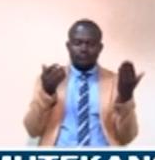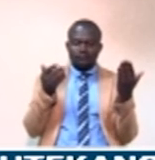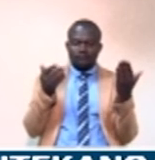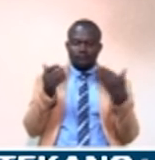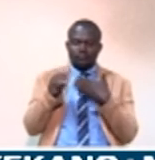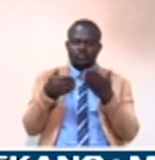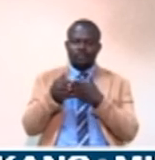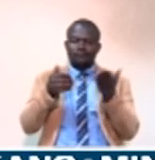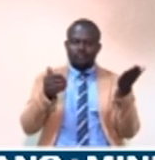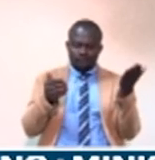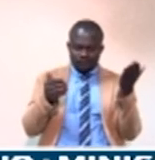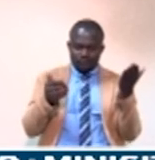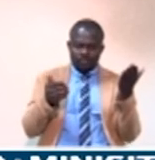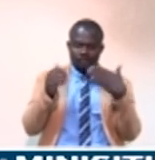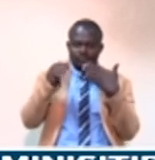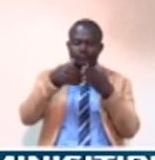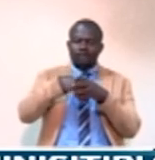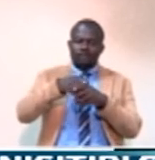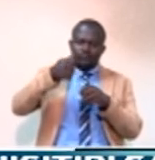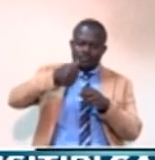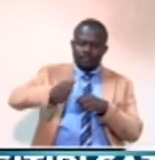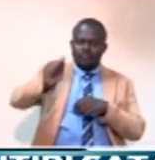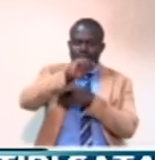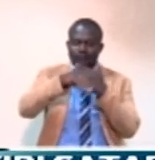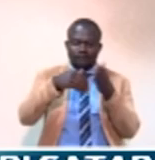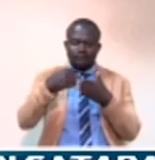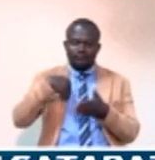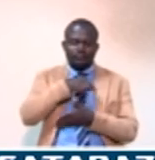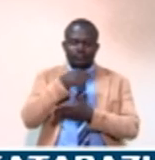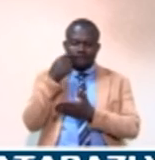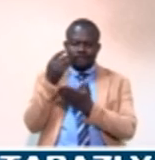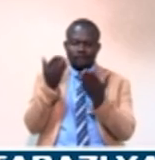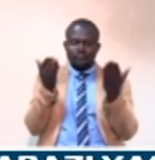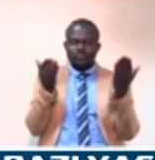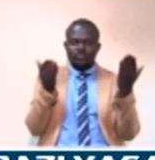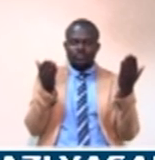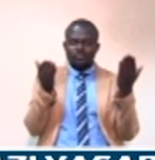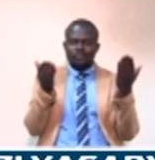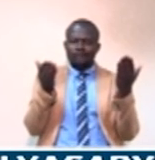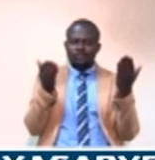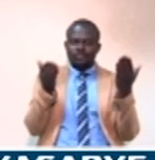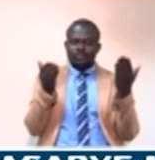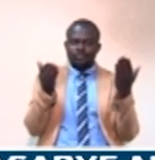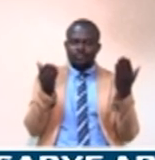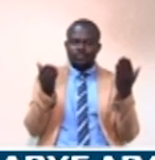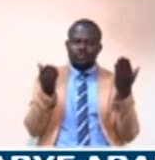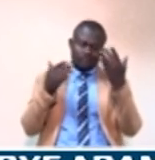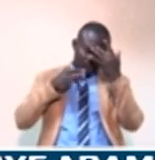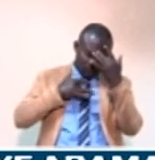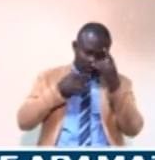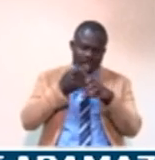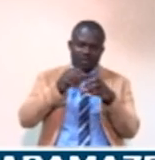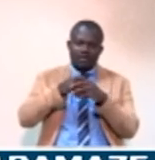2800 muri rusange, ariko muri abo ngabo harimo n'indembe. Harimo ubwiyongere rero bwaravuye ku guteshuka